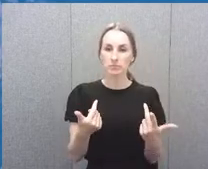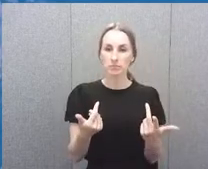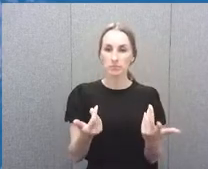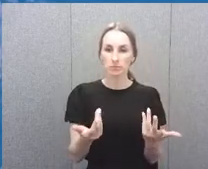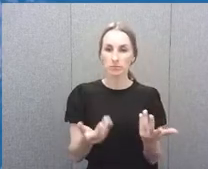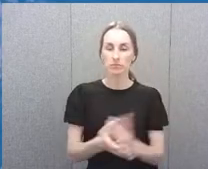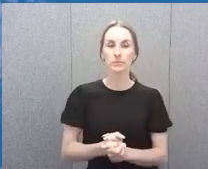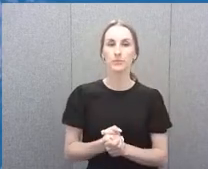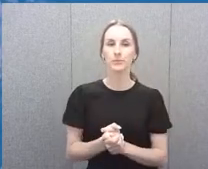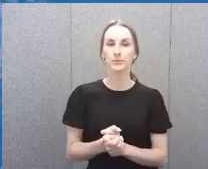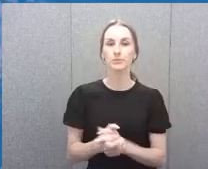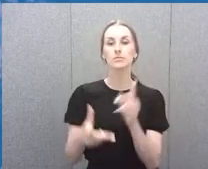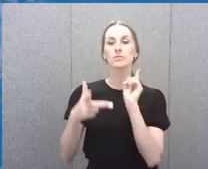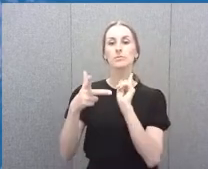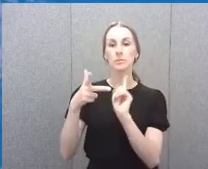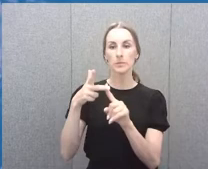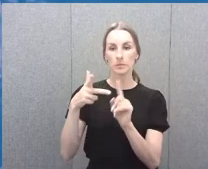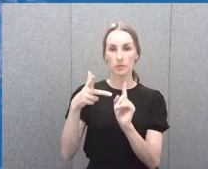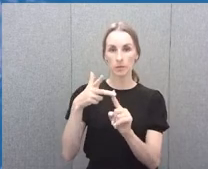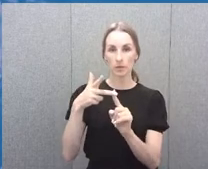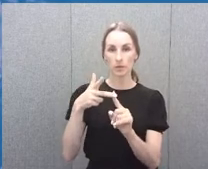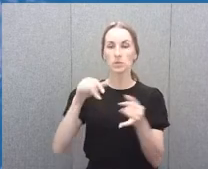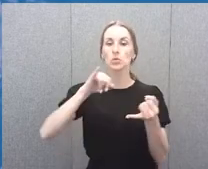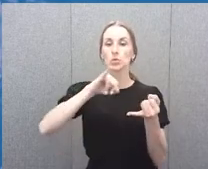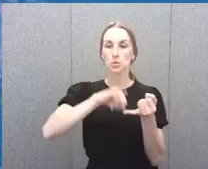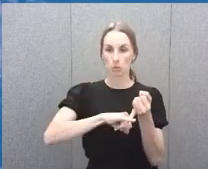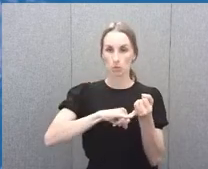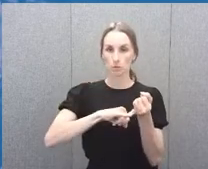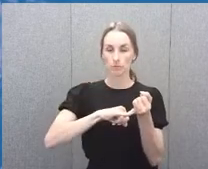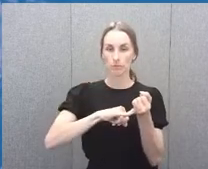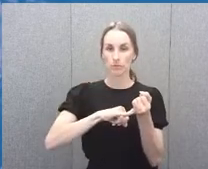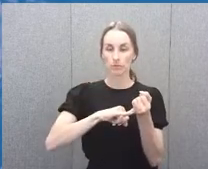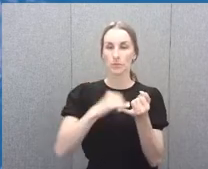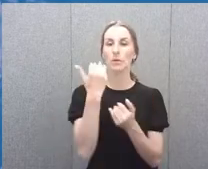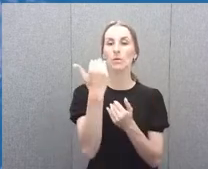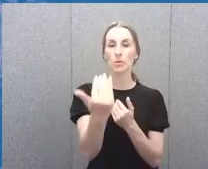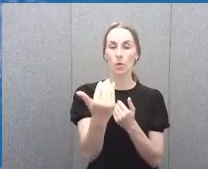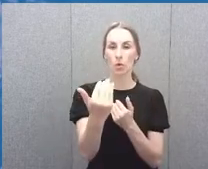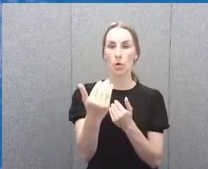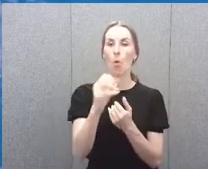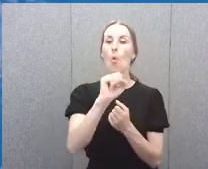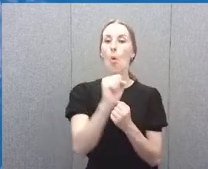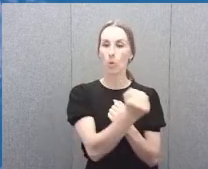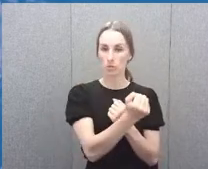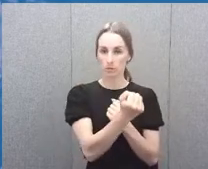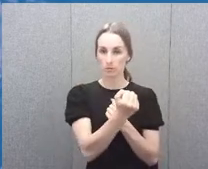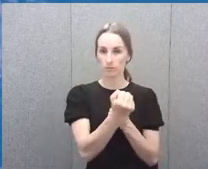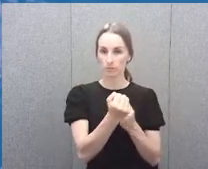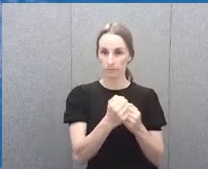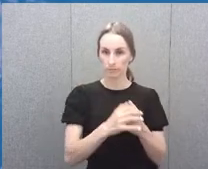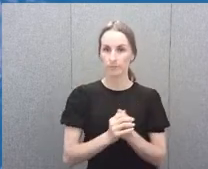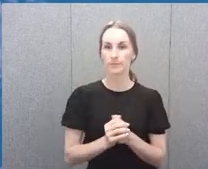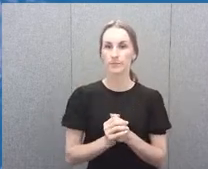случай, опять же, моя коллега Татьяна Кузина. Она была арестована